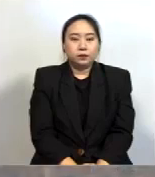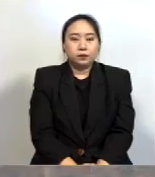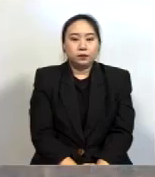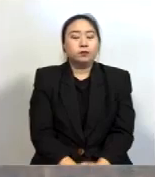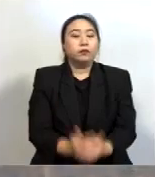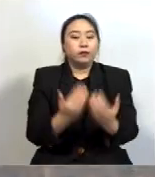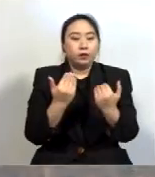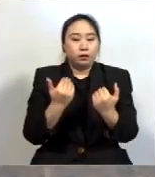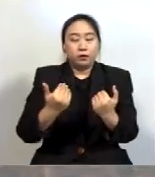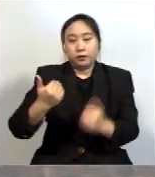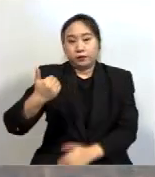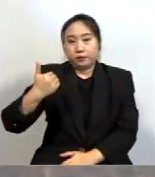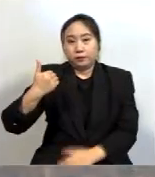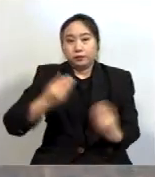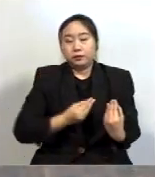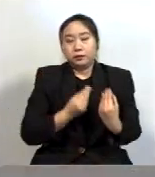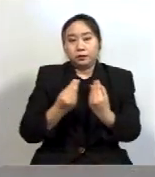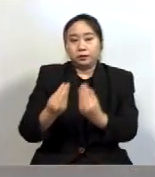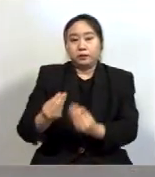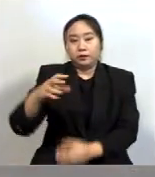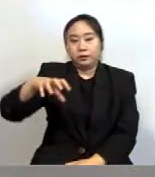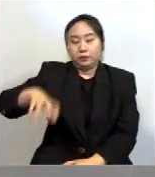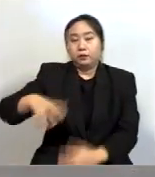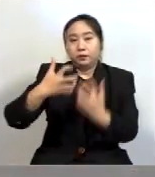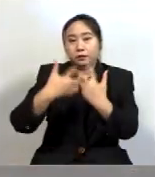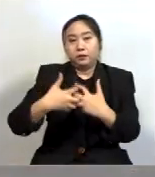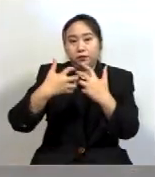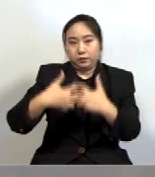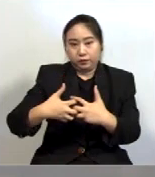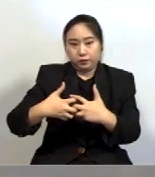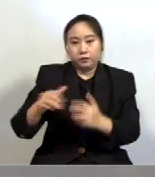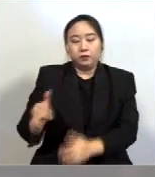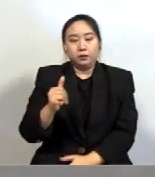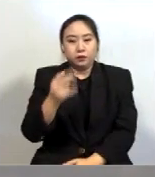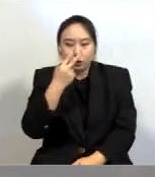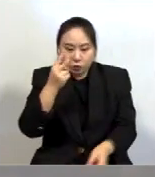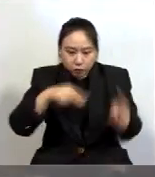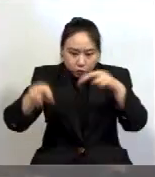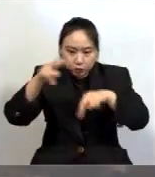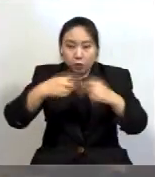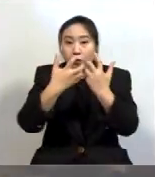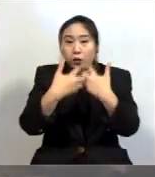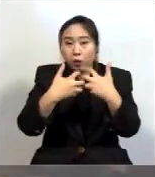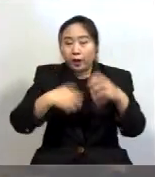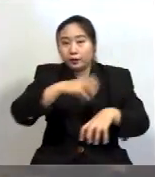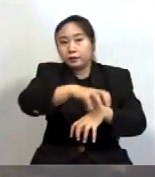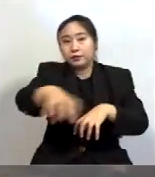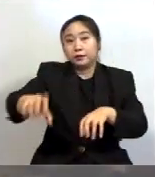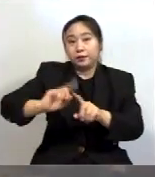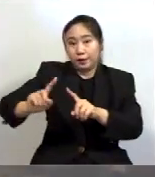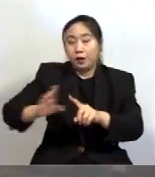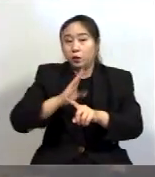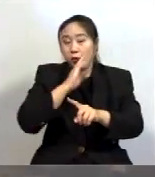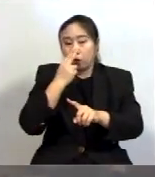นอกจากนี้ค่ะยังได้มอบหมายให้ทางกรมโรงงานอุตสาหกรรมลงพื้นที่ไปตรวจสอบโรงงานต่างๆหากพบว่า